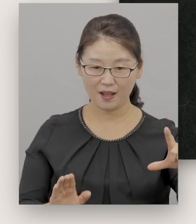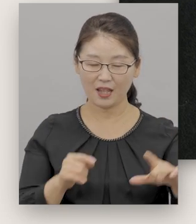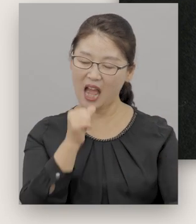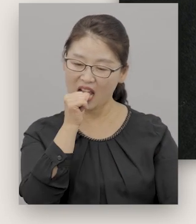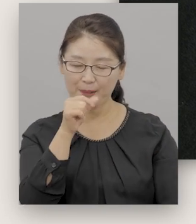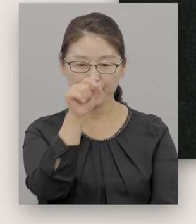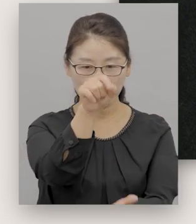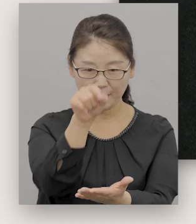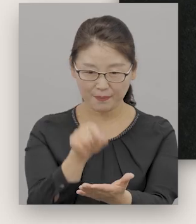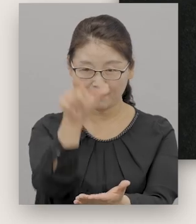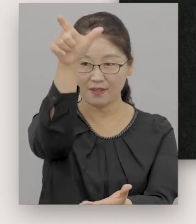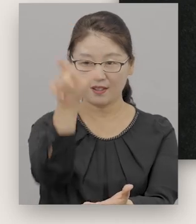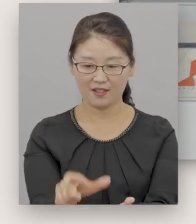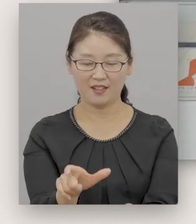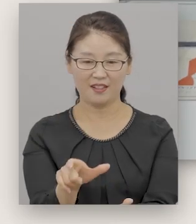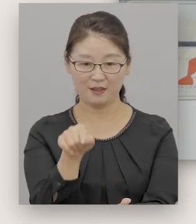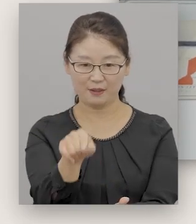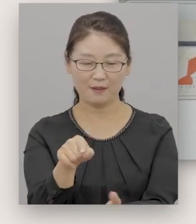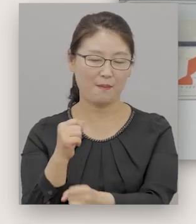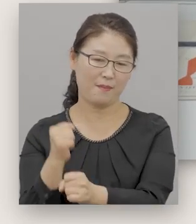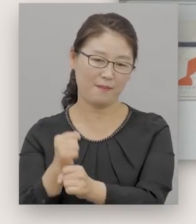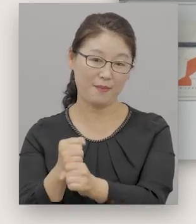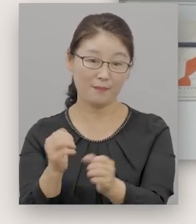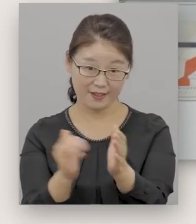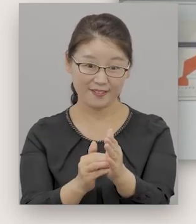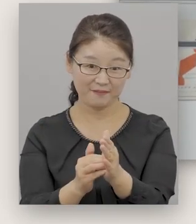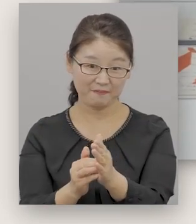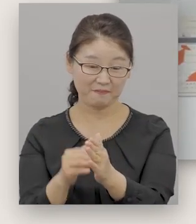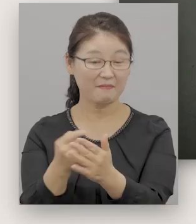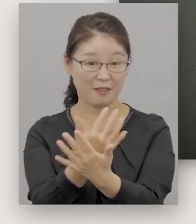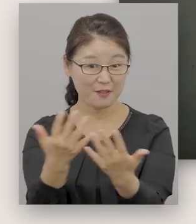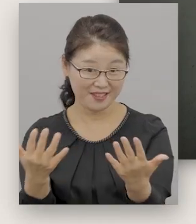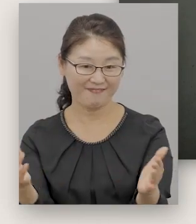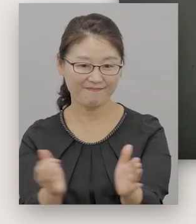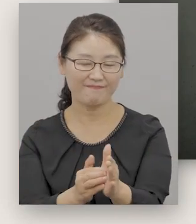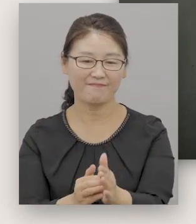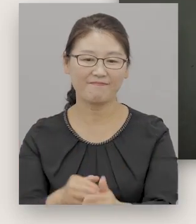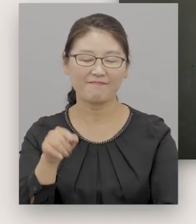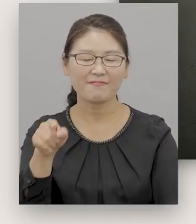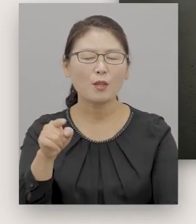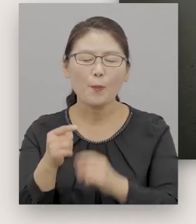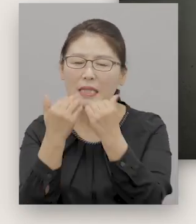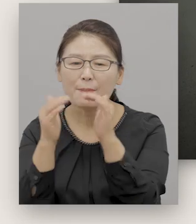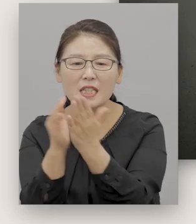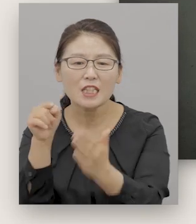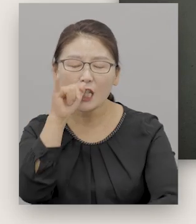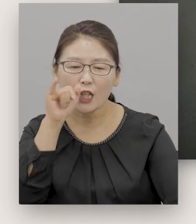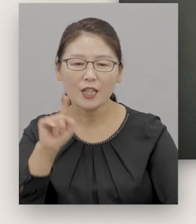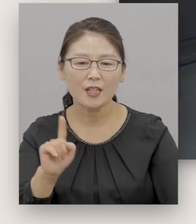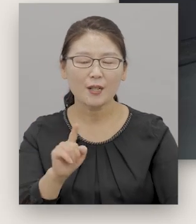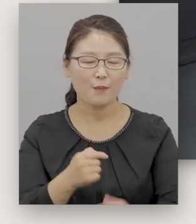핀으로 꼽아서 세로로 체스를 놓을 수 있는 이제 그런 것을 고안해서 같이 전시를 했었다고 합니다. 뷰 매거진이라고 해서 어떤